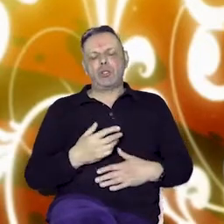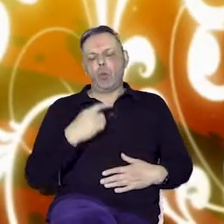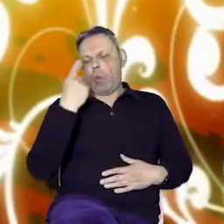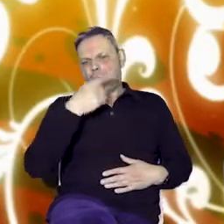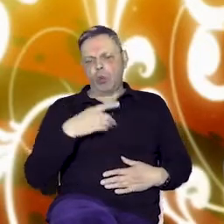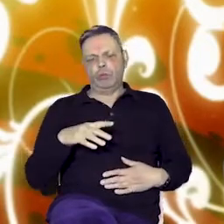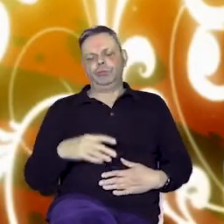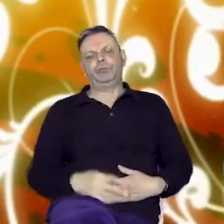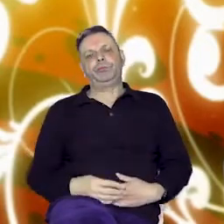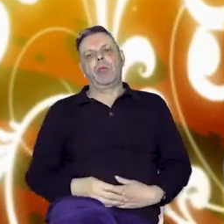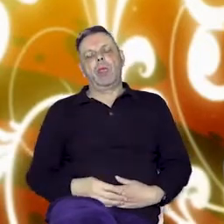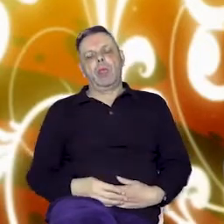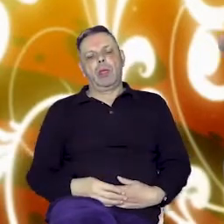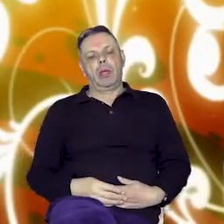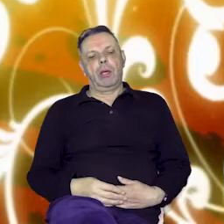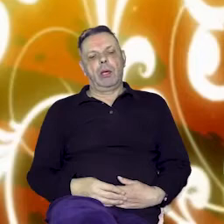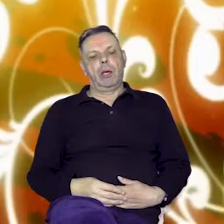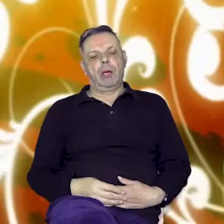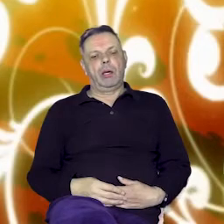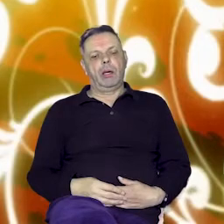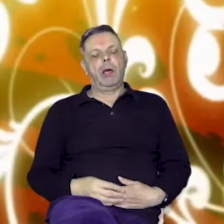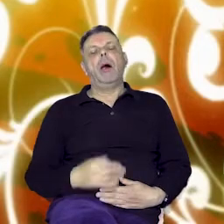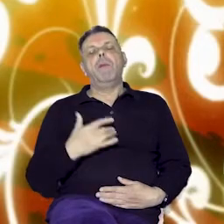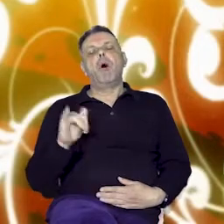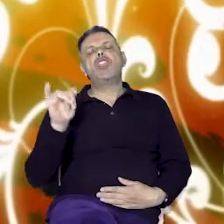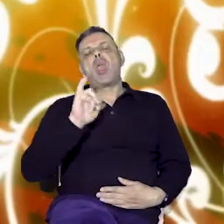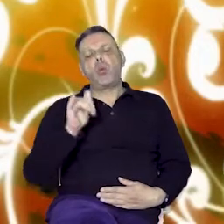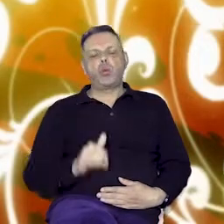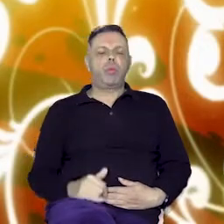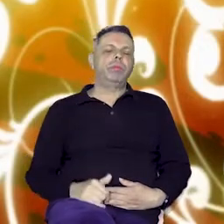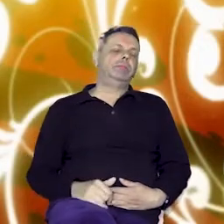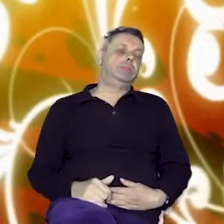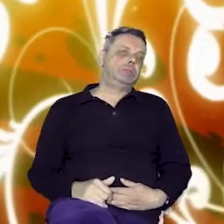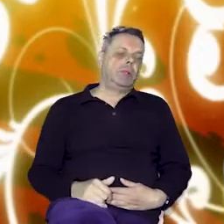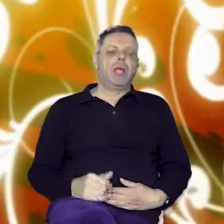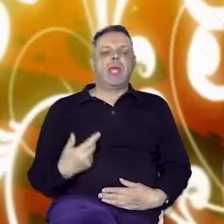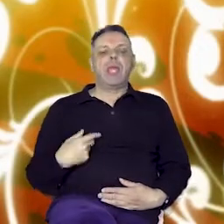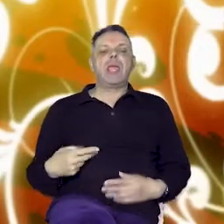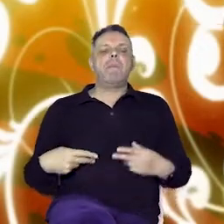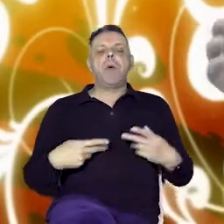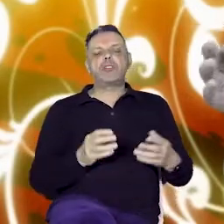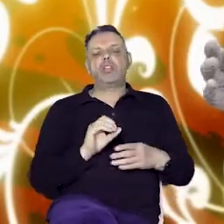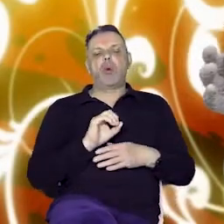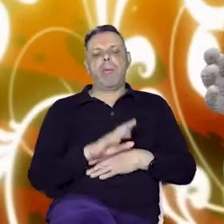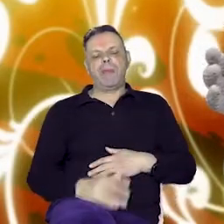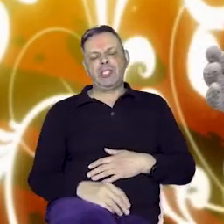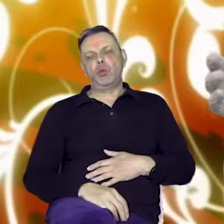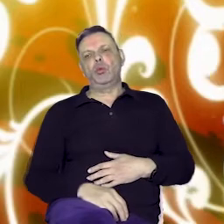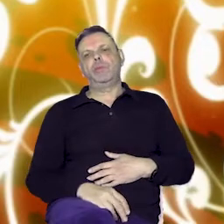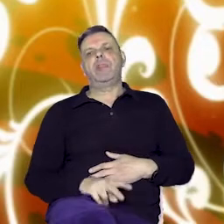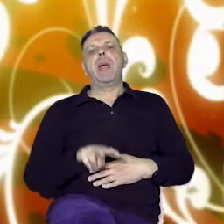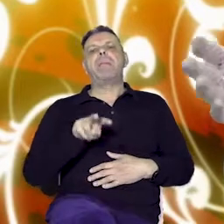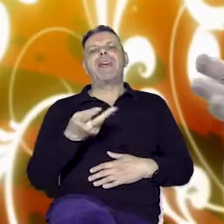reprizi, a dalje će biti na YouTube-u, na našim stranicama i postaću kad se emisija prevede na znakovni